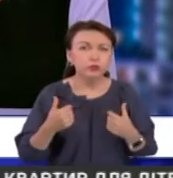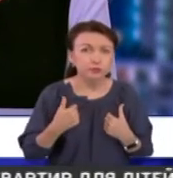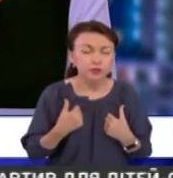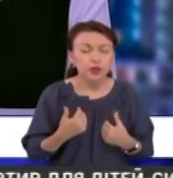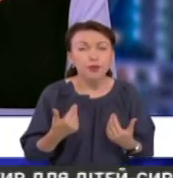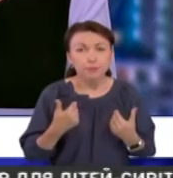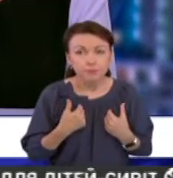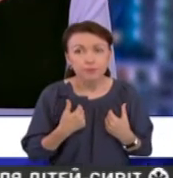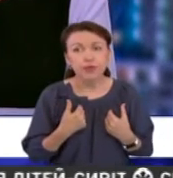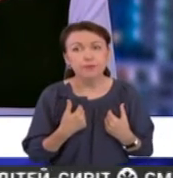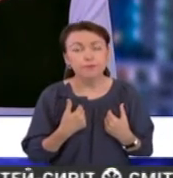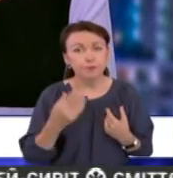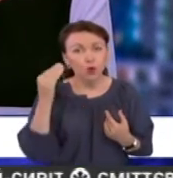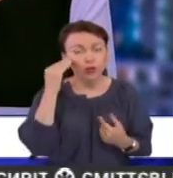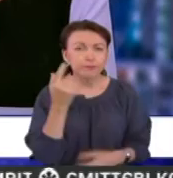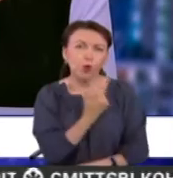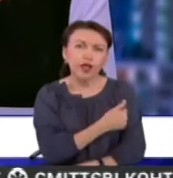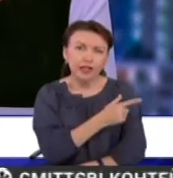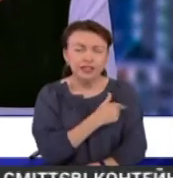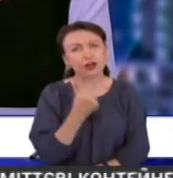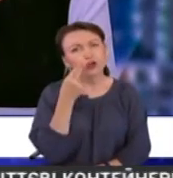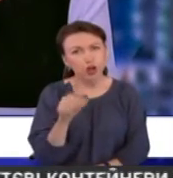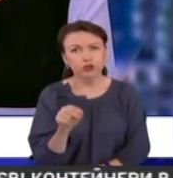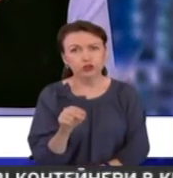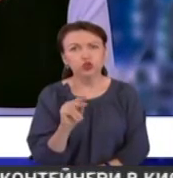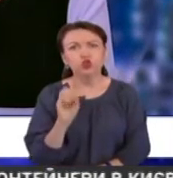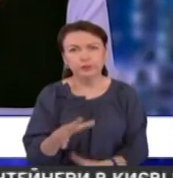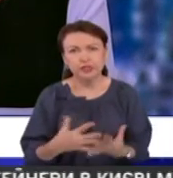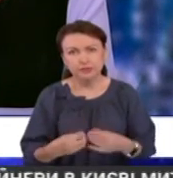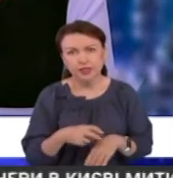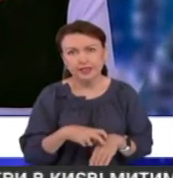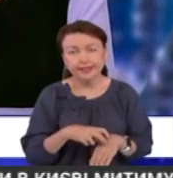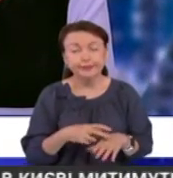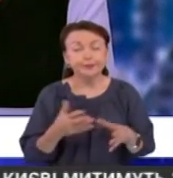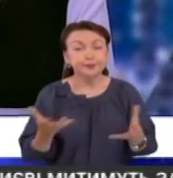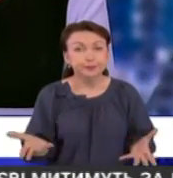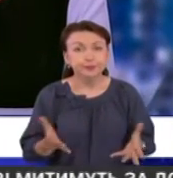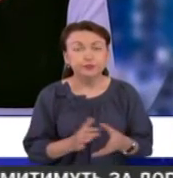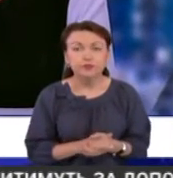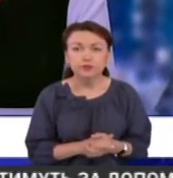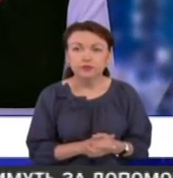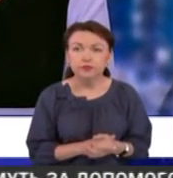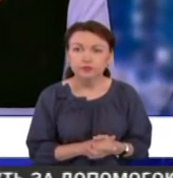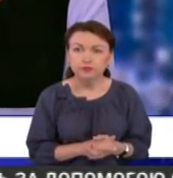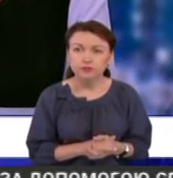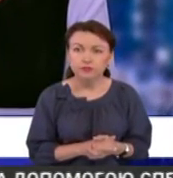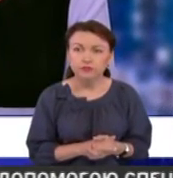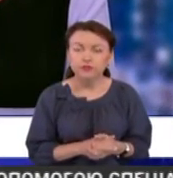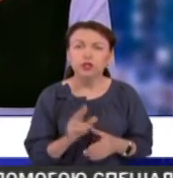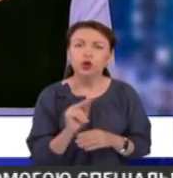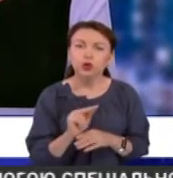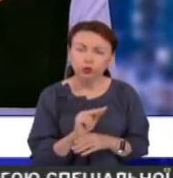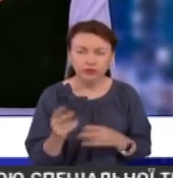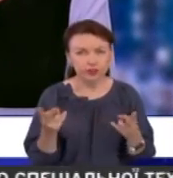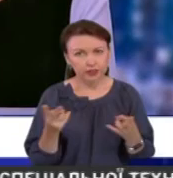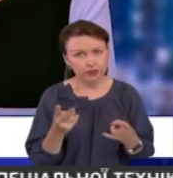погляд, поліклініки – це краще. Але впроваджувати ще первинки можна і щось видозмінювати? Чи вже не передбачено? Коригувати вже... треба. Ні, коригувати